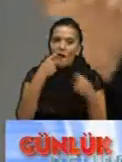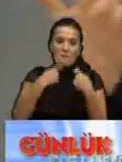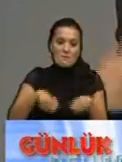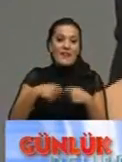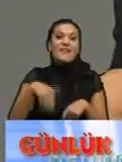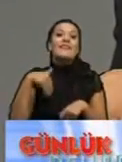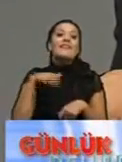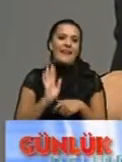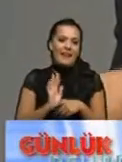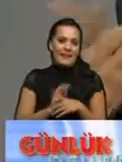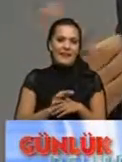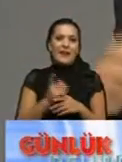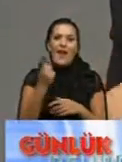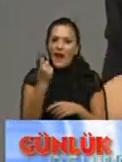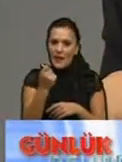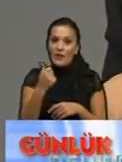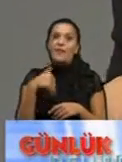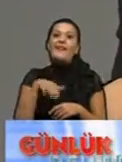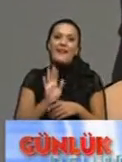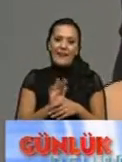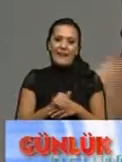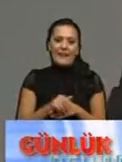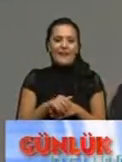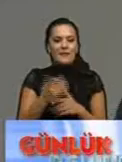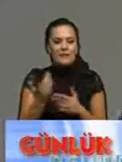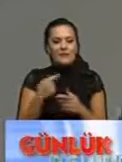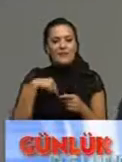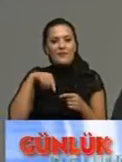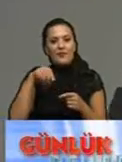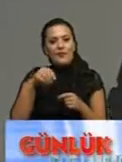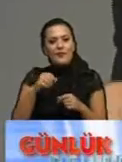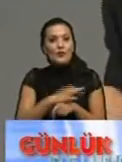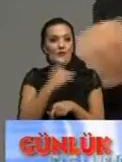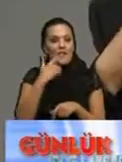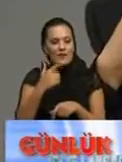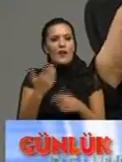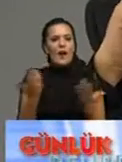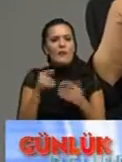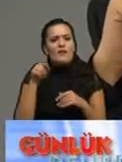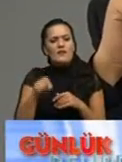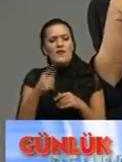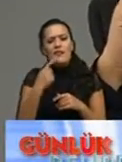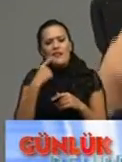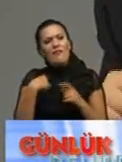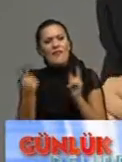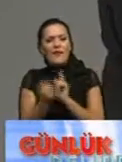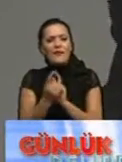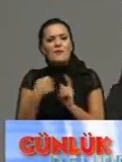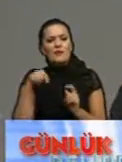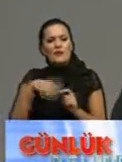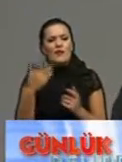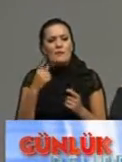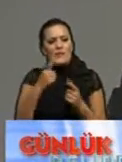pratik değil. Ekonomik de değil. Duygusal ama diyorsun. Ama şey yani laf aramızda şu anda